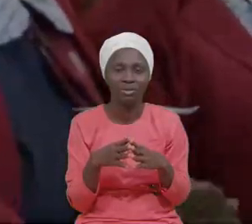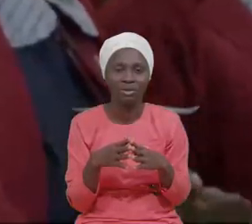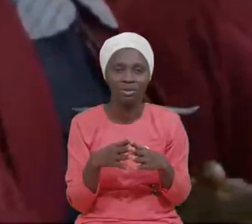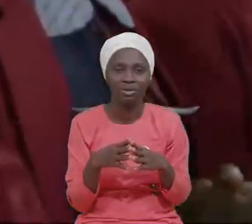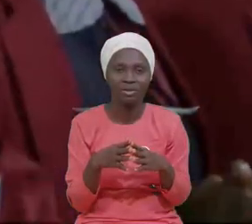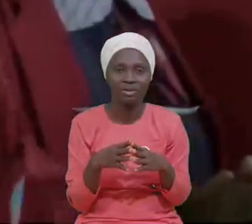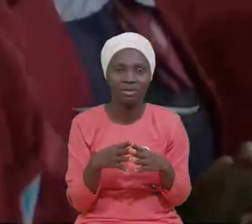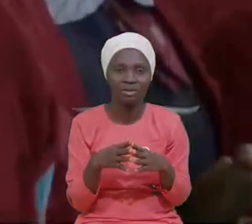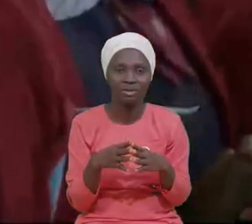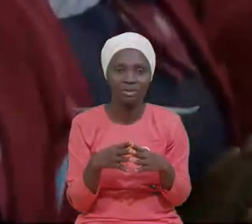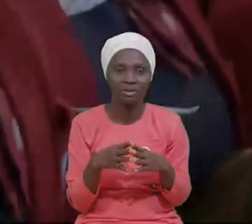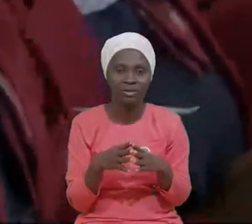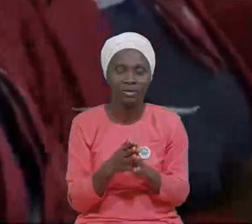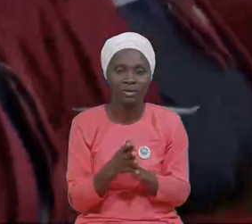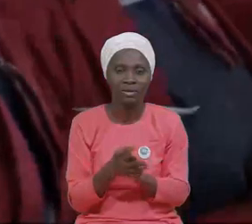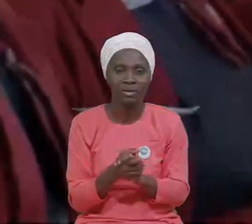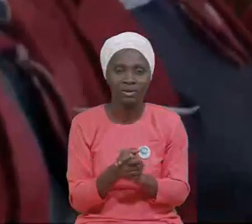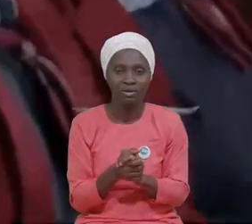Est-ce que tu es sur le campus?